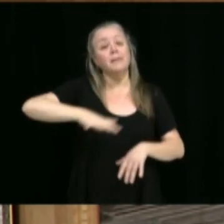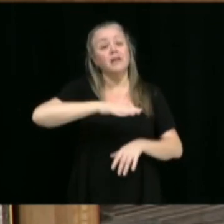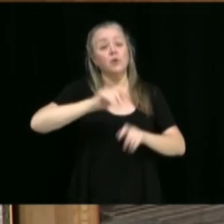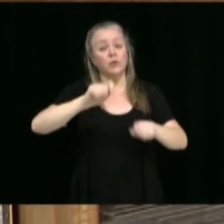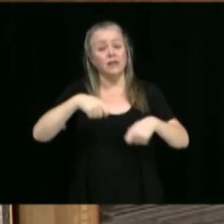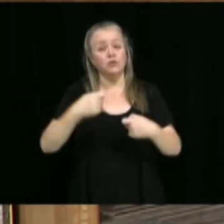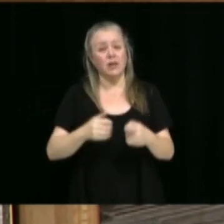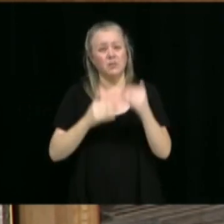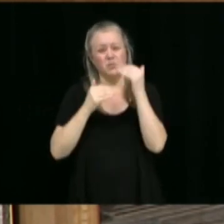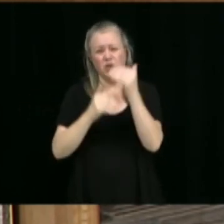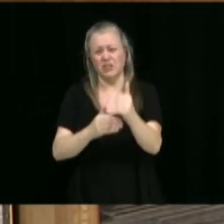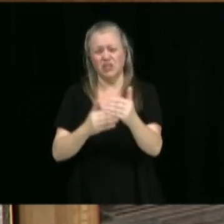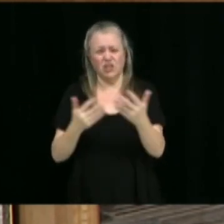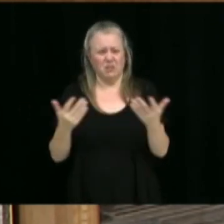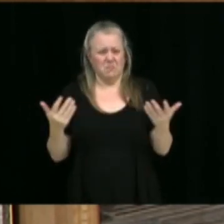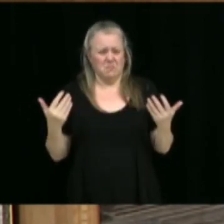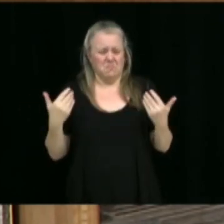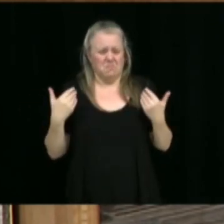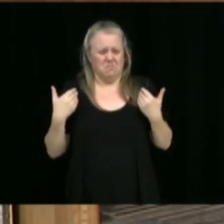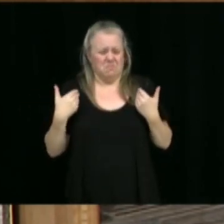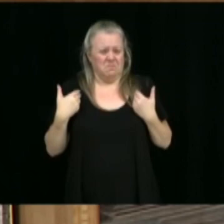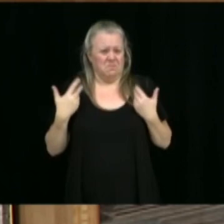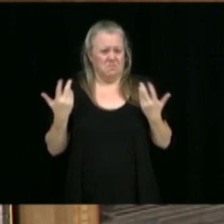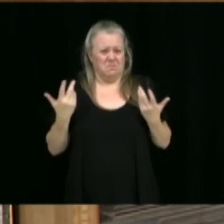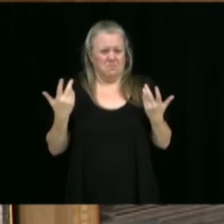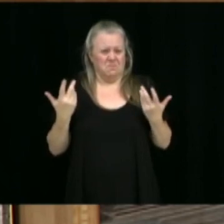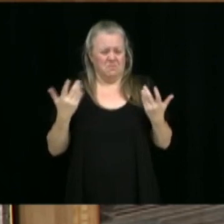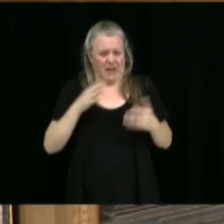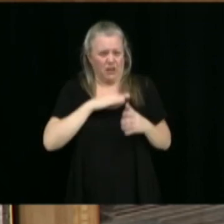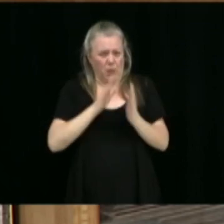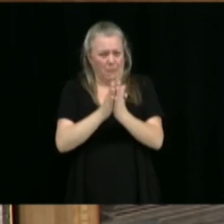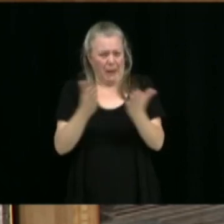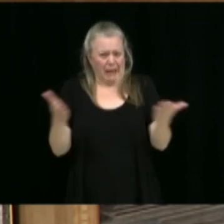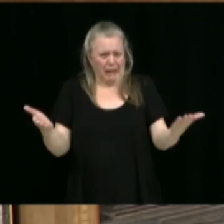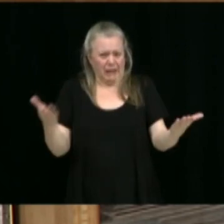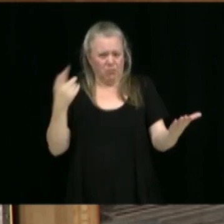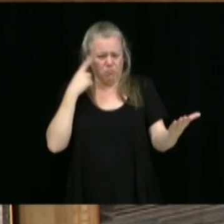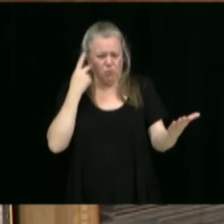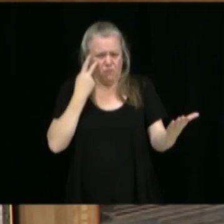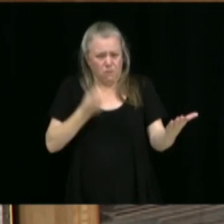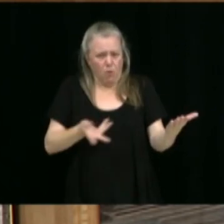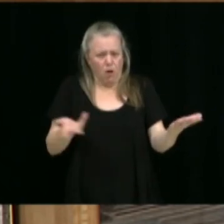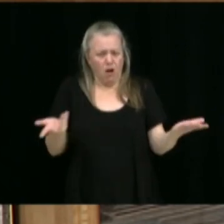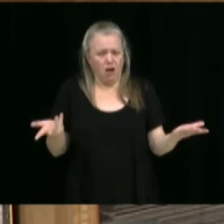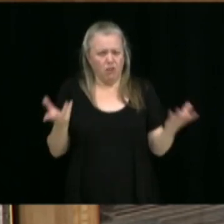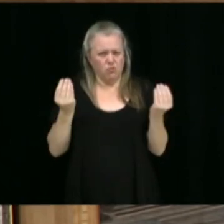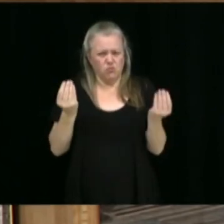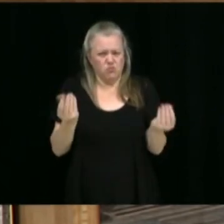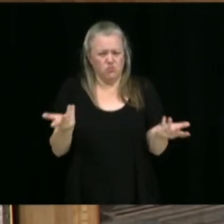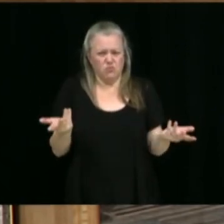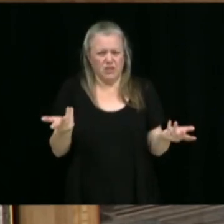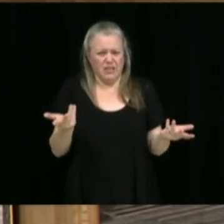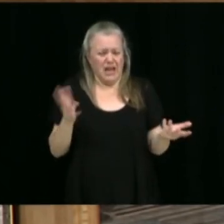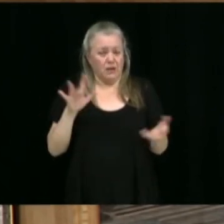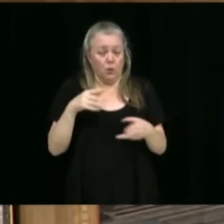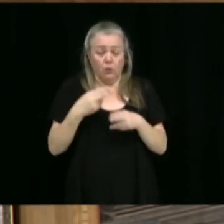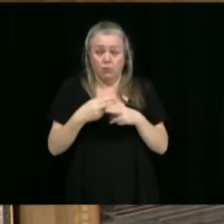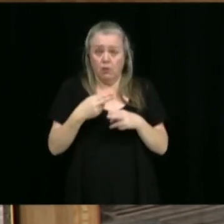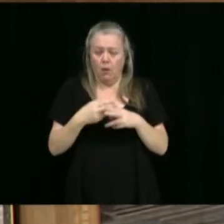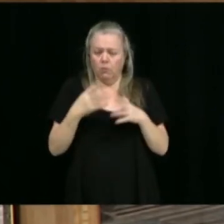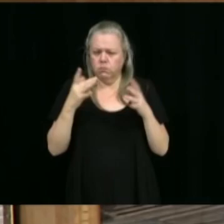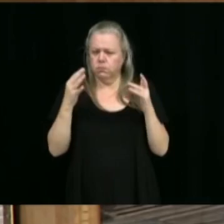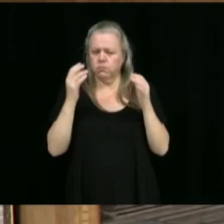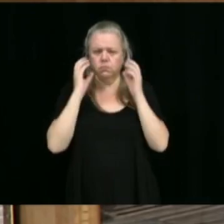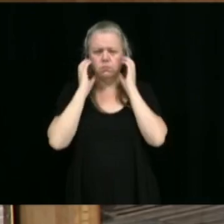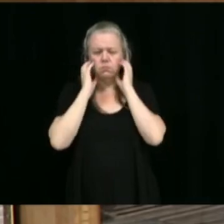protégés. Puis, je n'ai pas trouvé de map. Est-ce qu'il y a une map de disponible pour qu'on puisse voir? Parce que sinon, c'est tous des noms un peu... Oui,